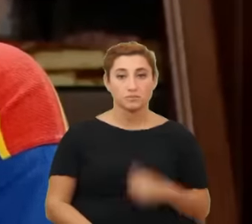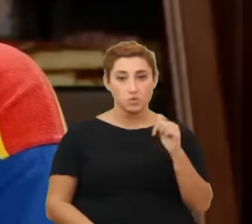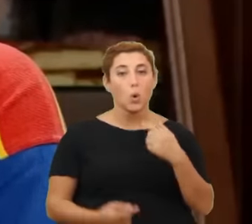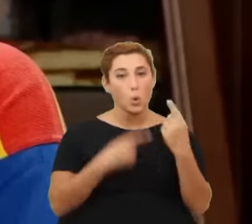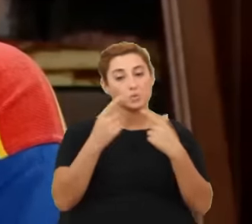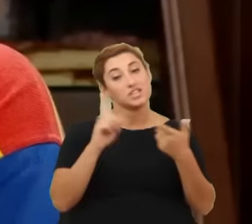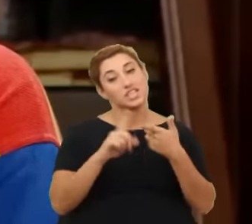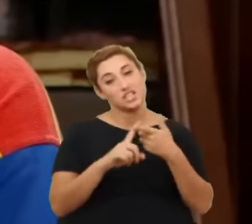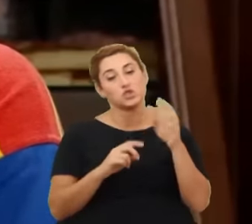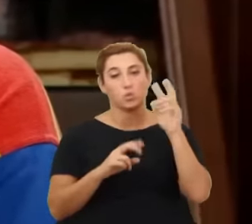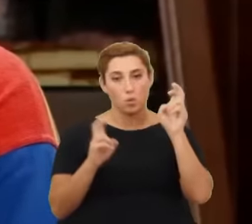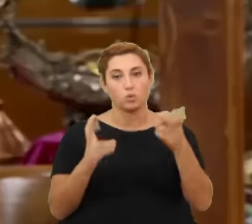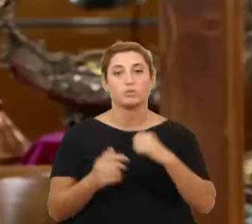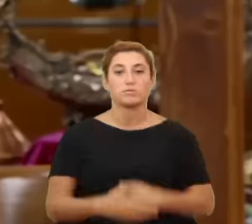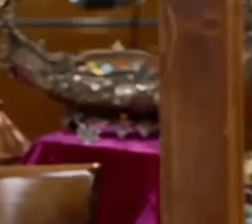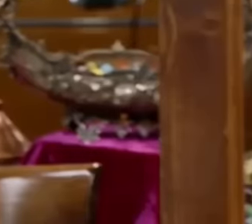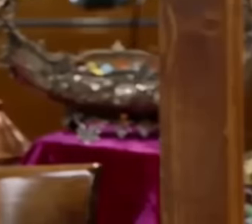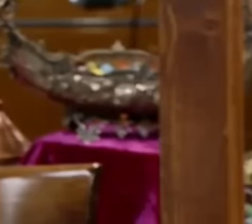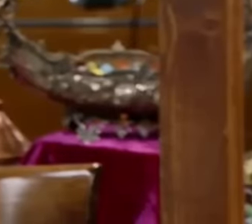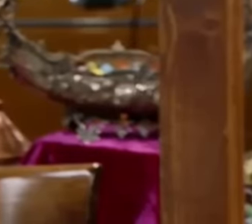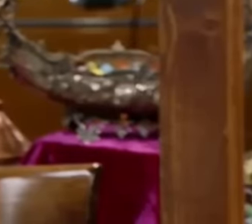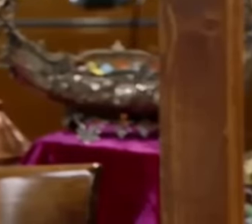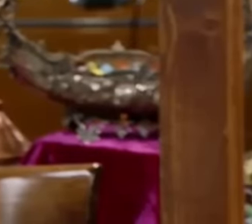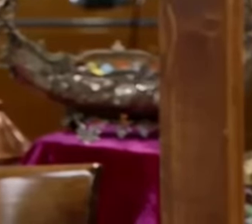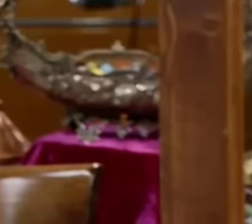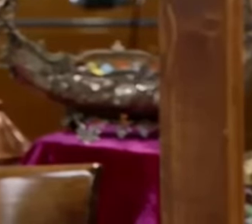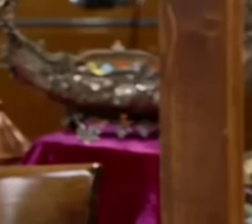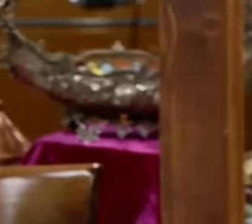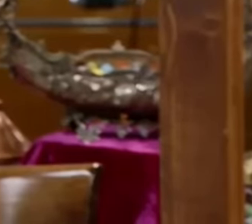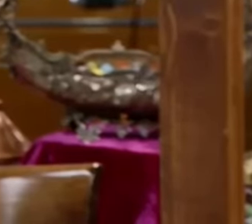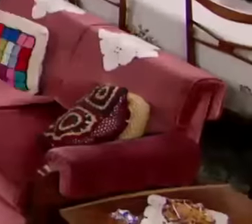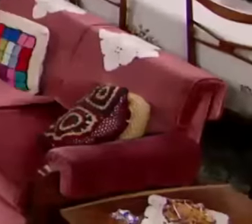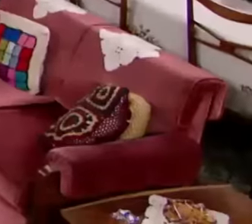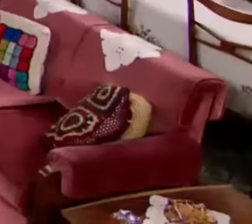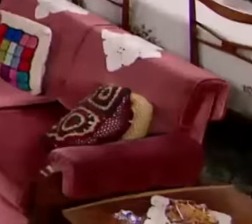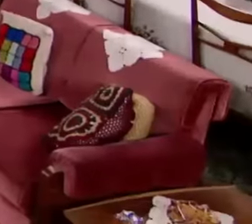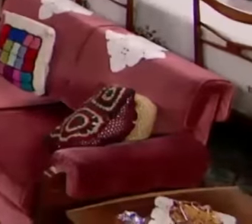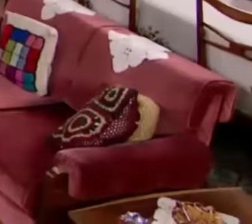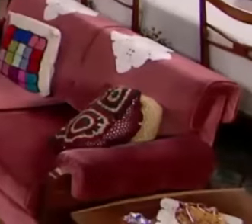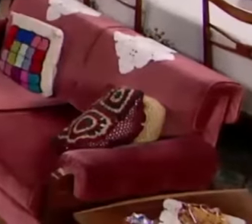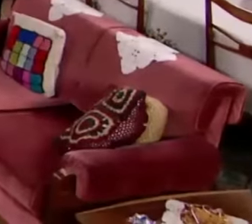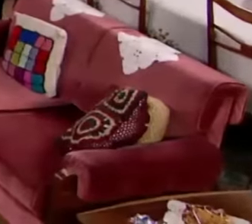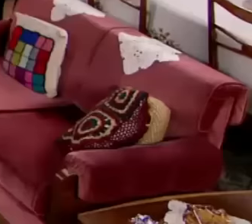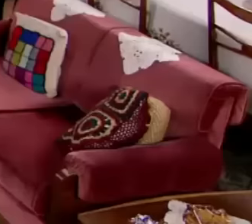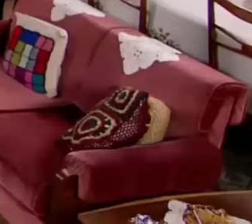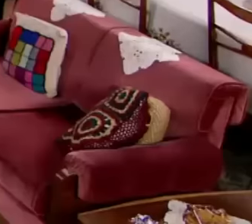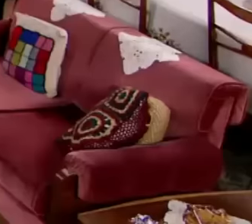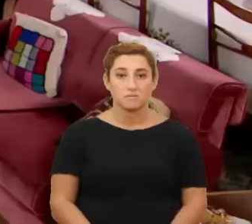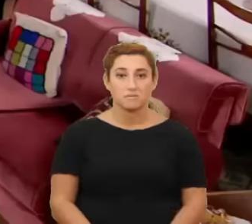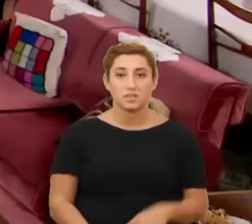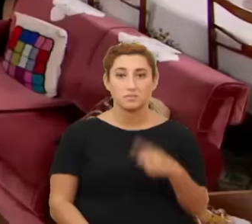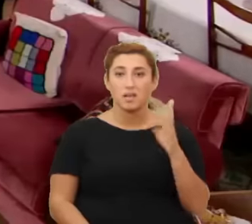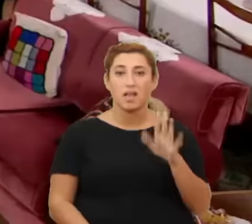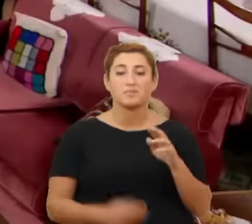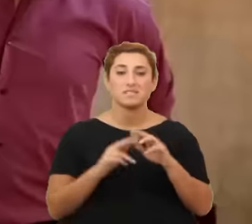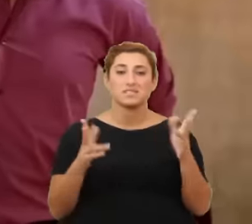da konuşacağımız iki numaralı konu zaten. Her yerden parçaları topluyor. şey oldu